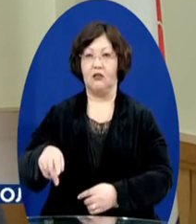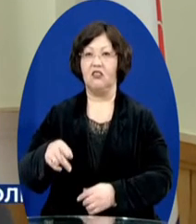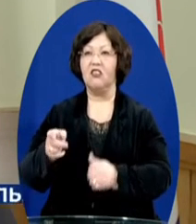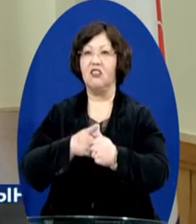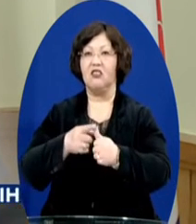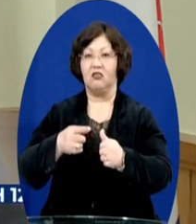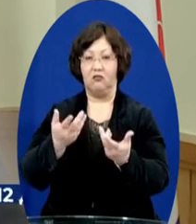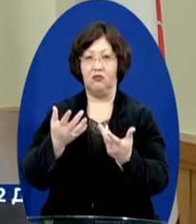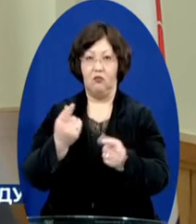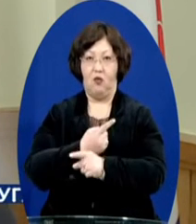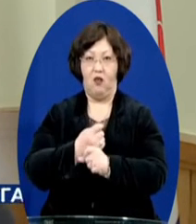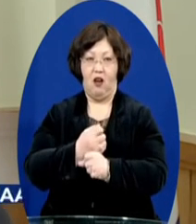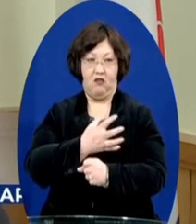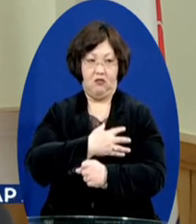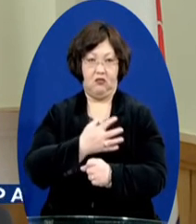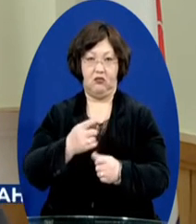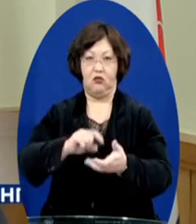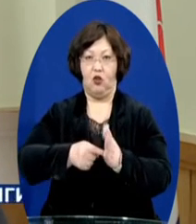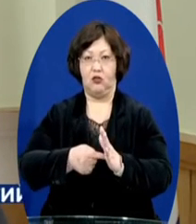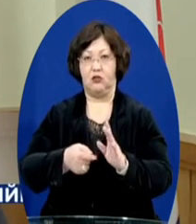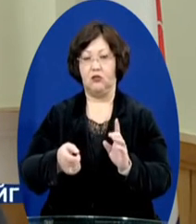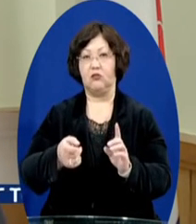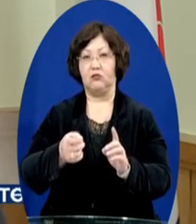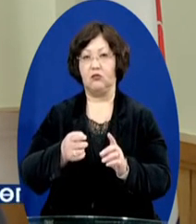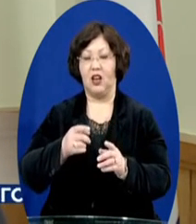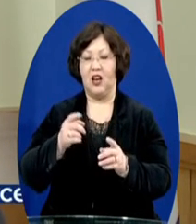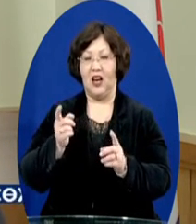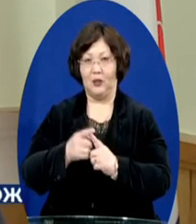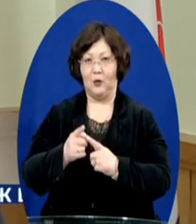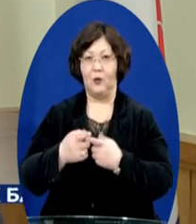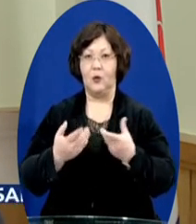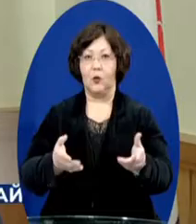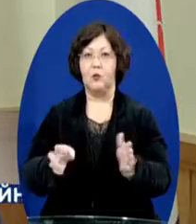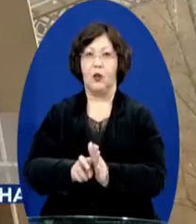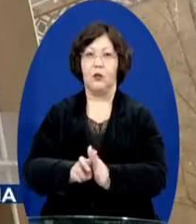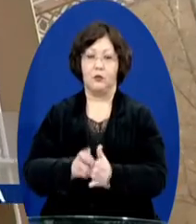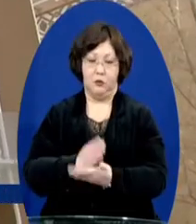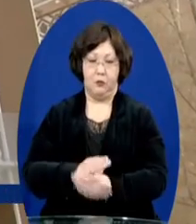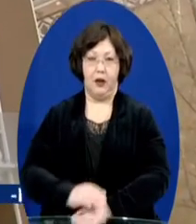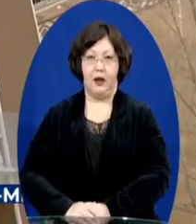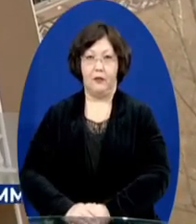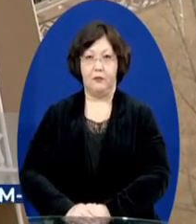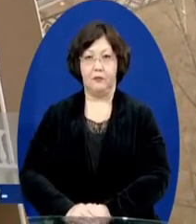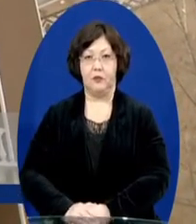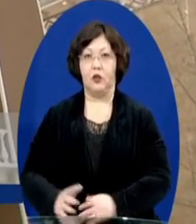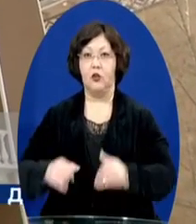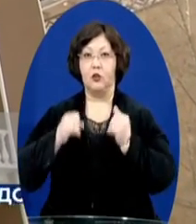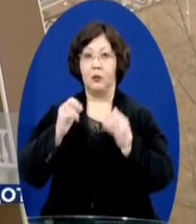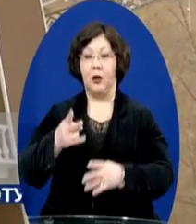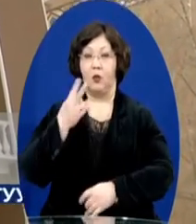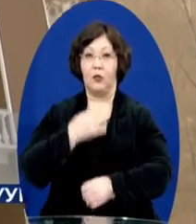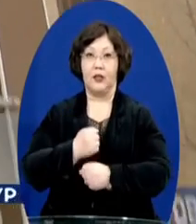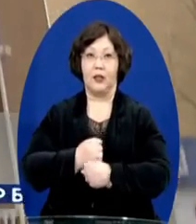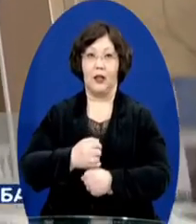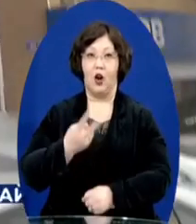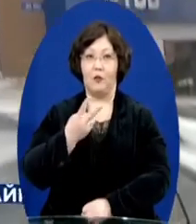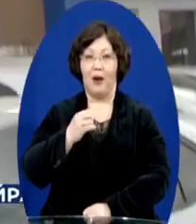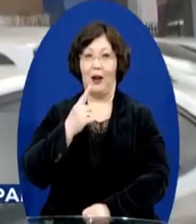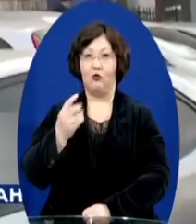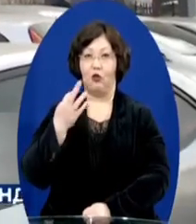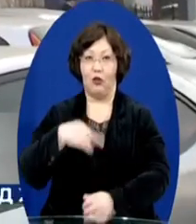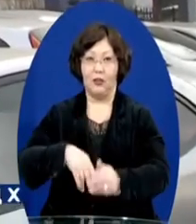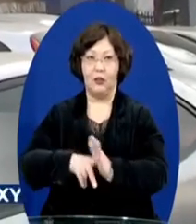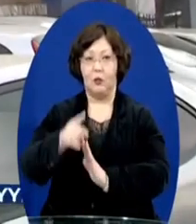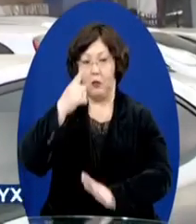албан тушаалтнуудад бас одоо бас хариуцлагатай тооцох юм одоо нөхс боломж нь бас байгаа гэдгийг бас илгээх үлсэж байна. Хөгжлийн банкны үйл ажиллагаа 11 онд